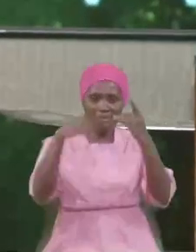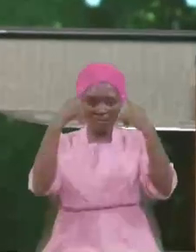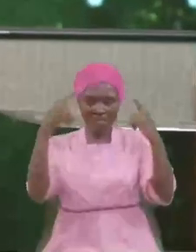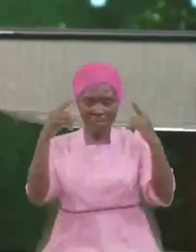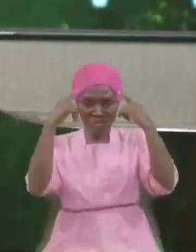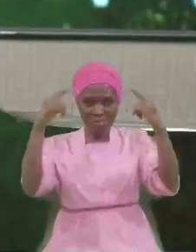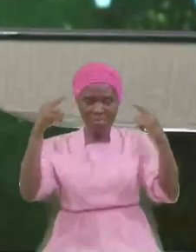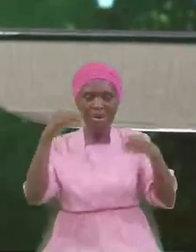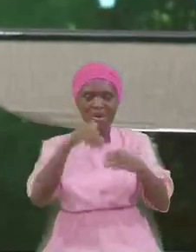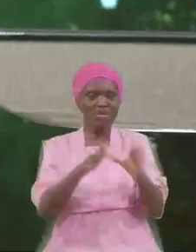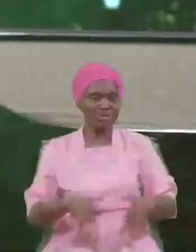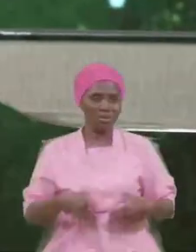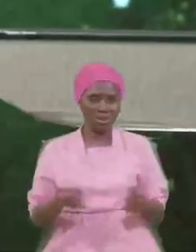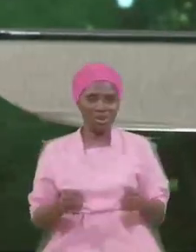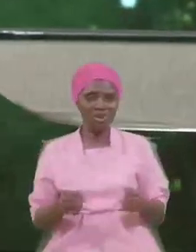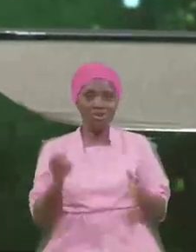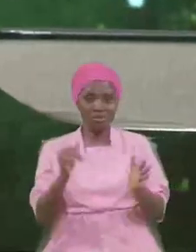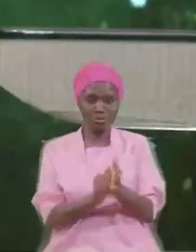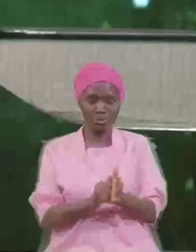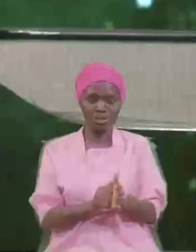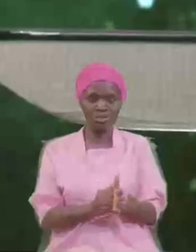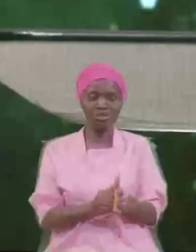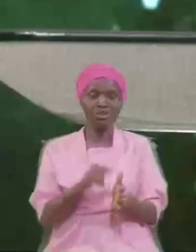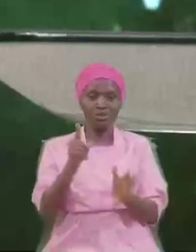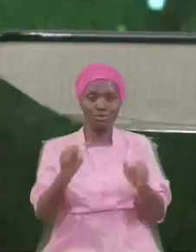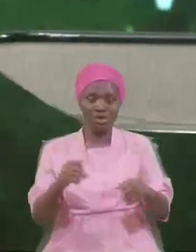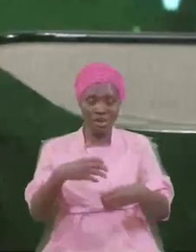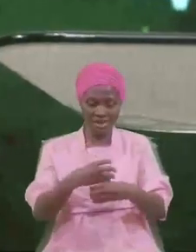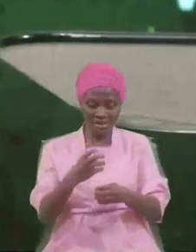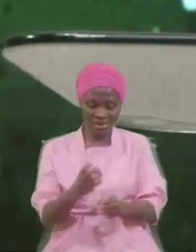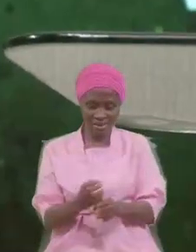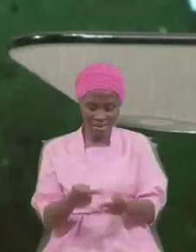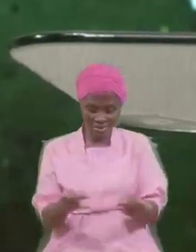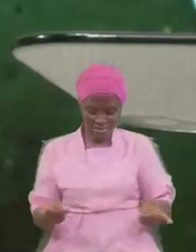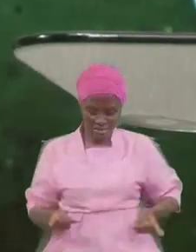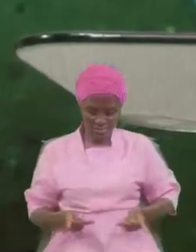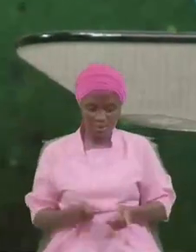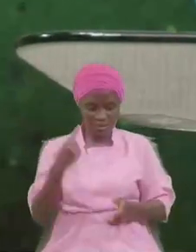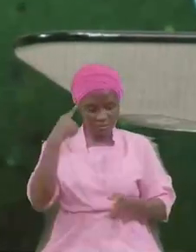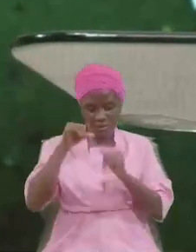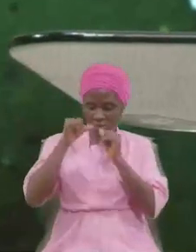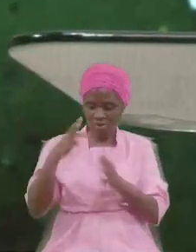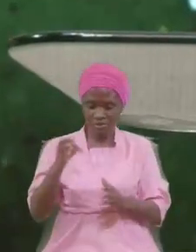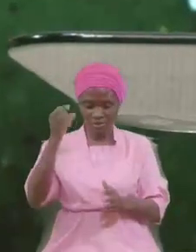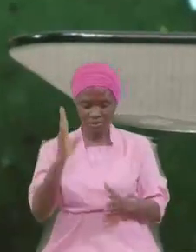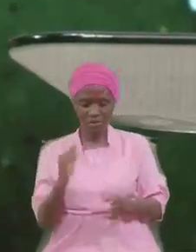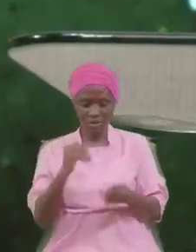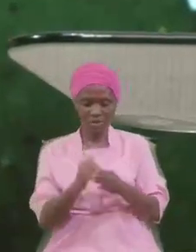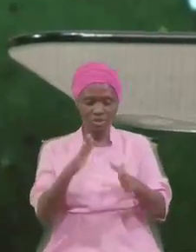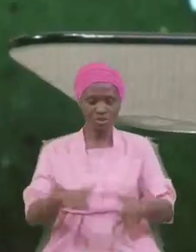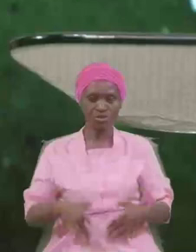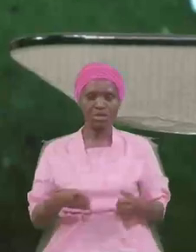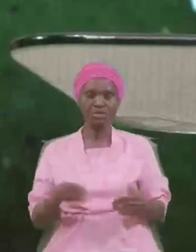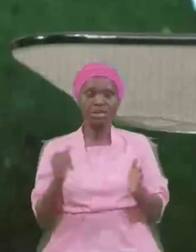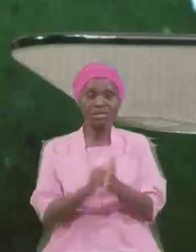pouvoir créer le temps, créer l'espace pour les bénédictions de Dieu dans votre vie. C'est ce